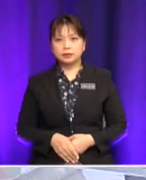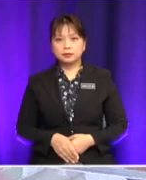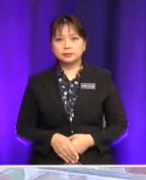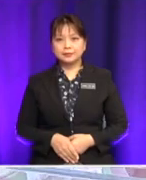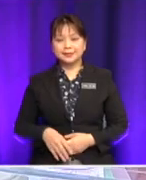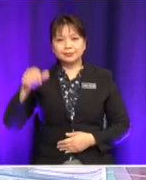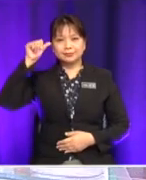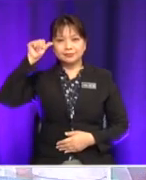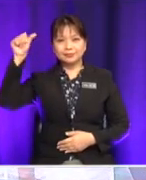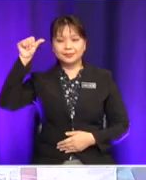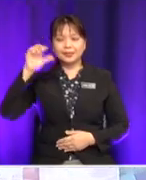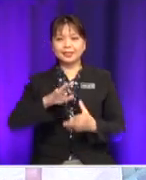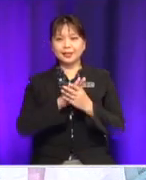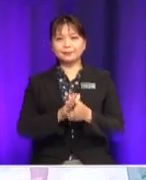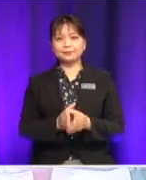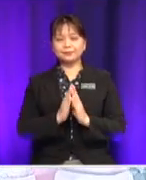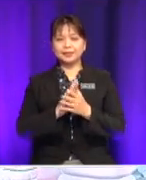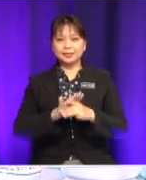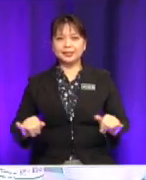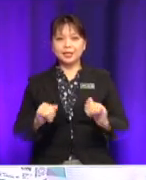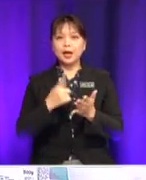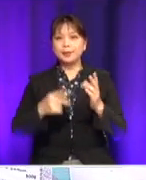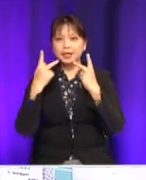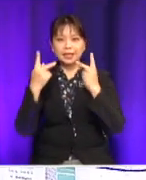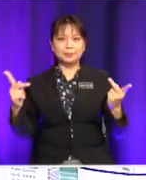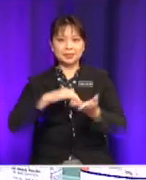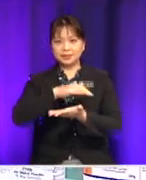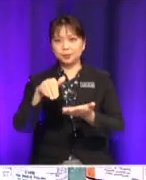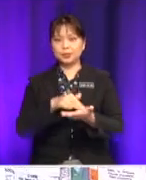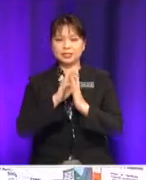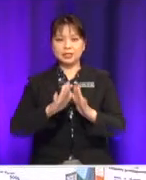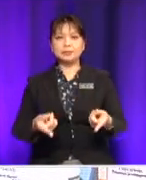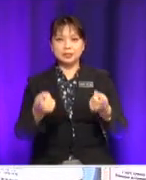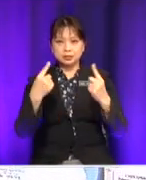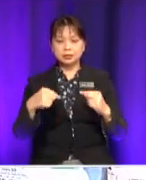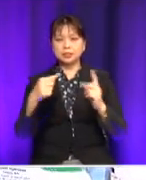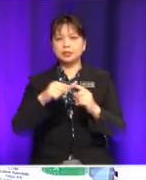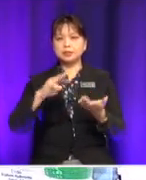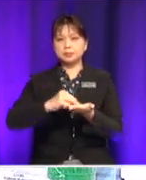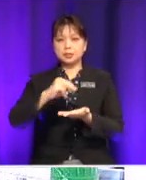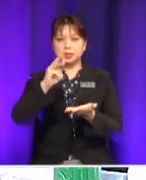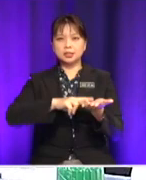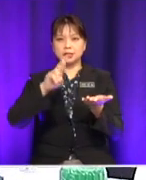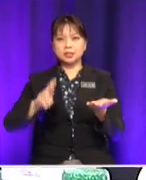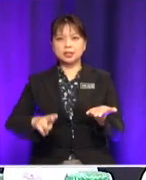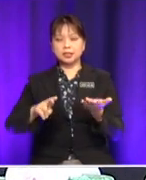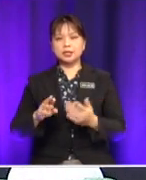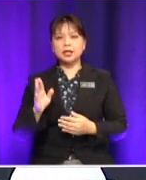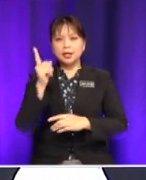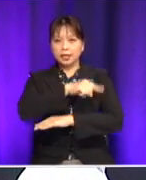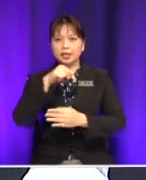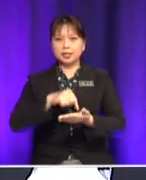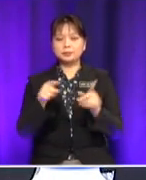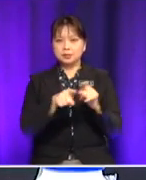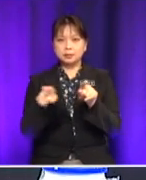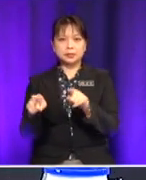Assalamualaikum salam sejahtera Apa kabar semua selamat datang ke menengah rendah bersama dengan saya Akmal Nazri Hah Saya pasti